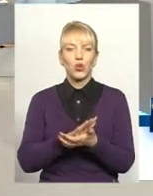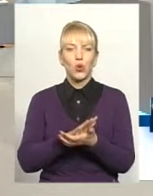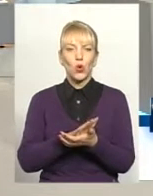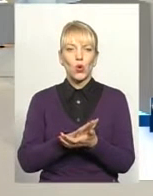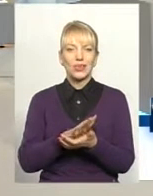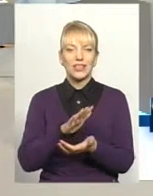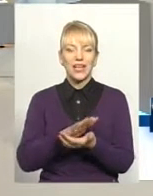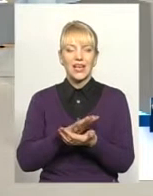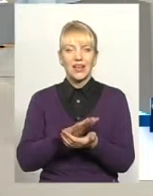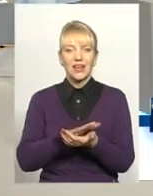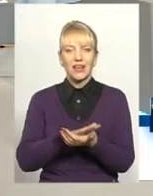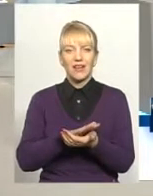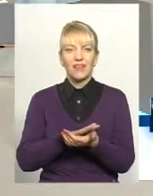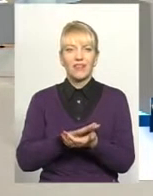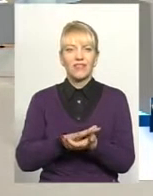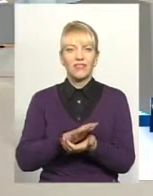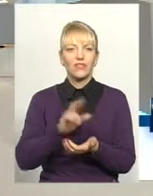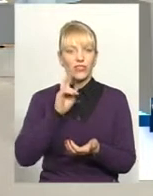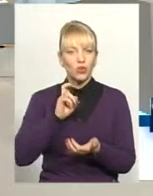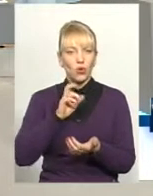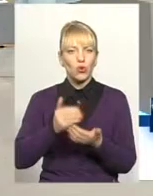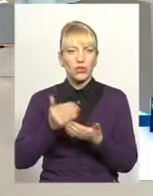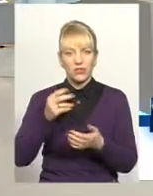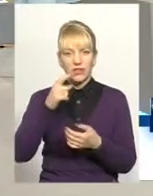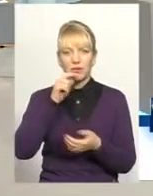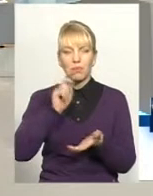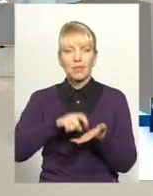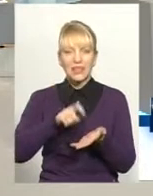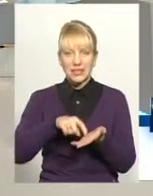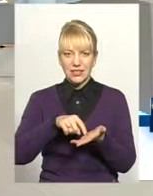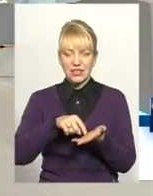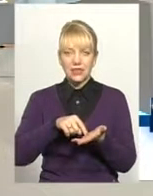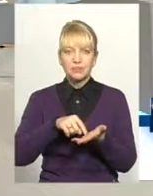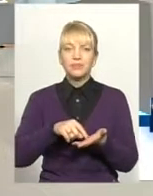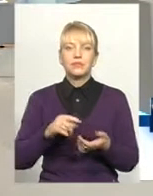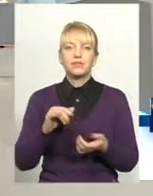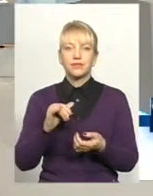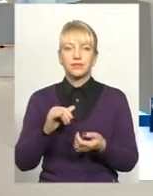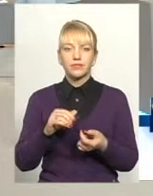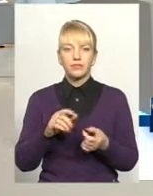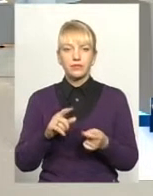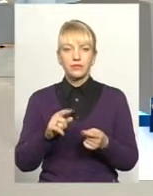виробництва по вирощуванню птиць. Сьогодні